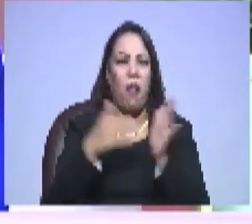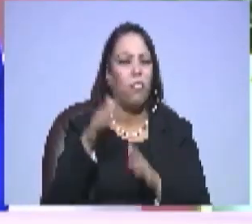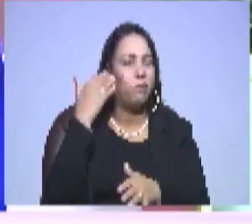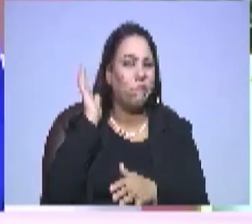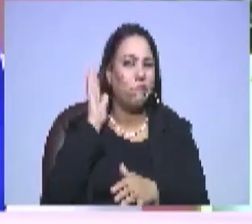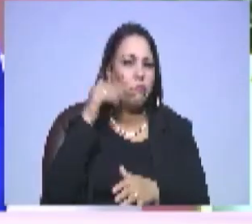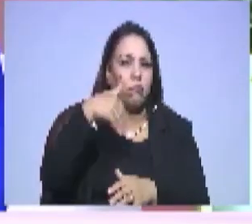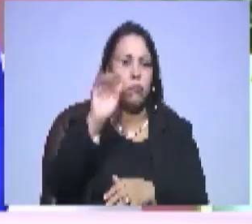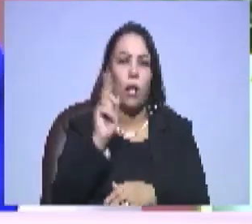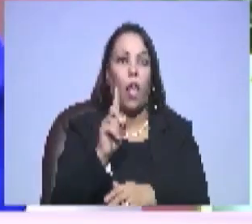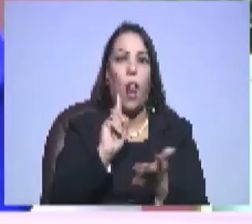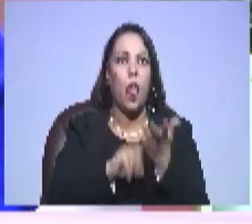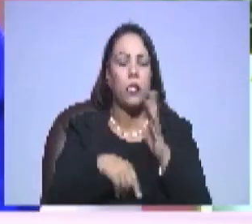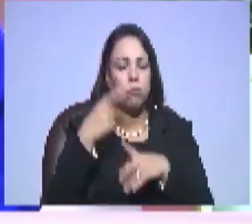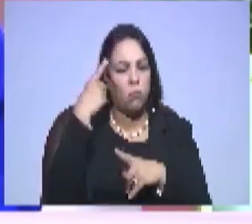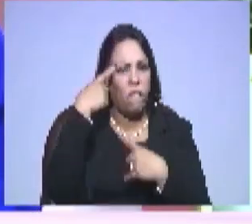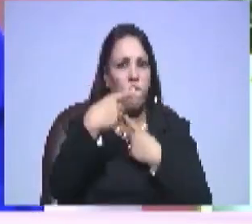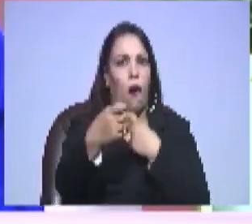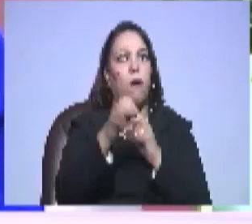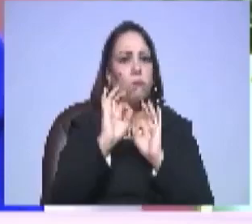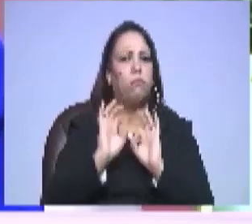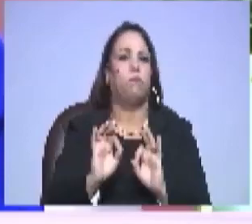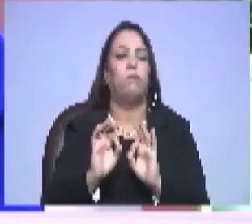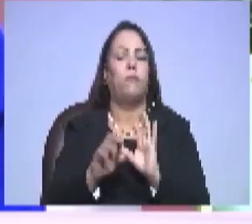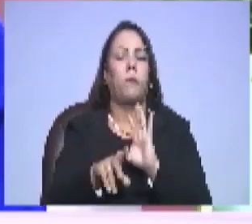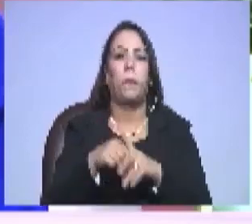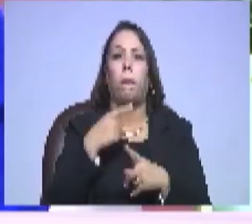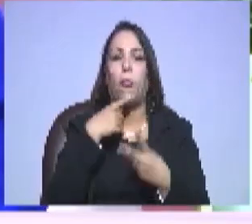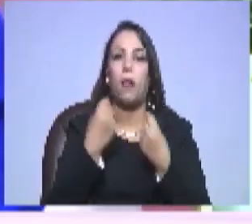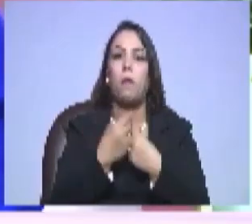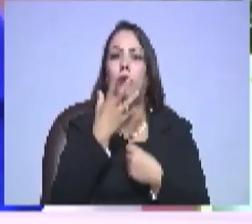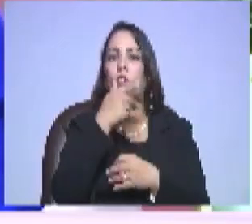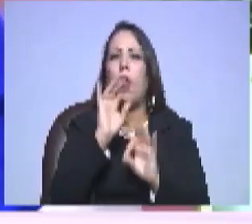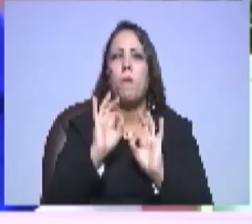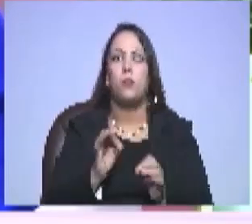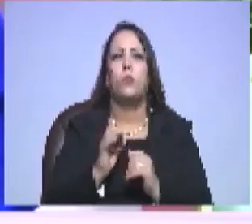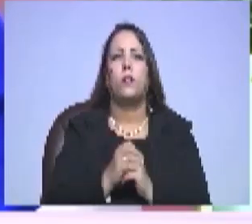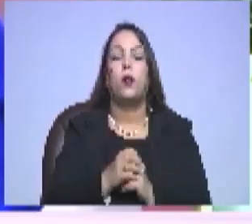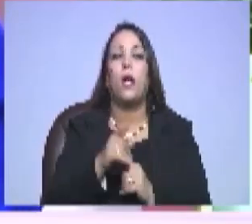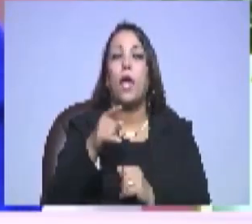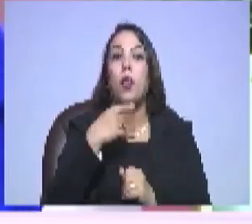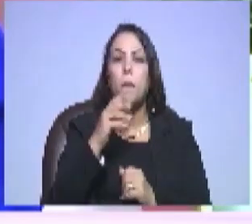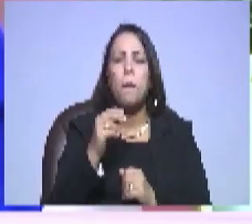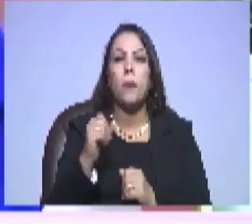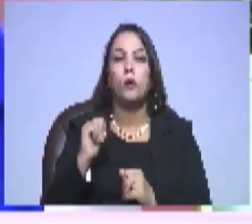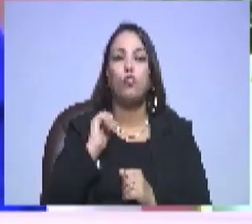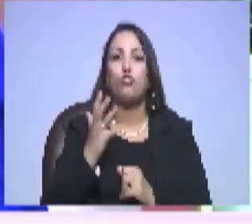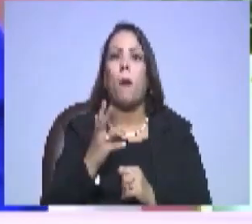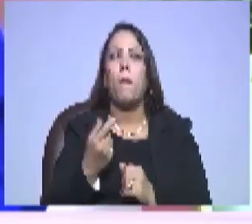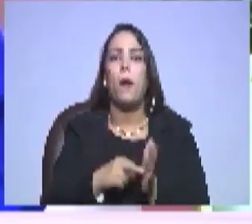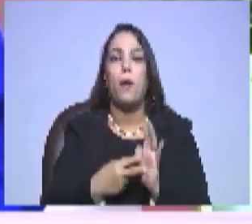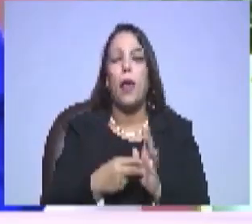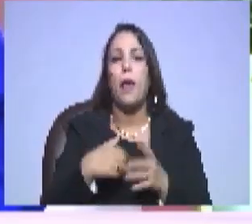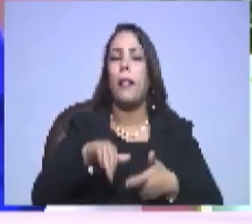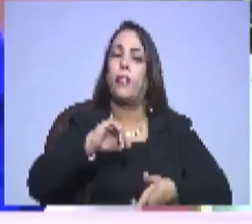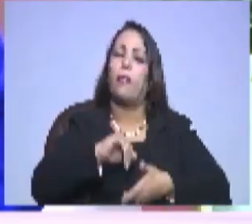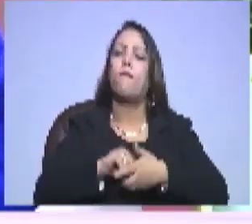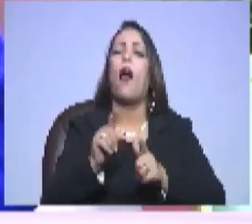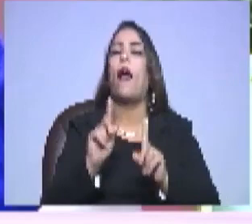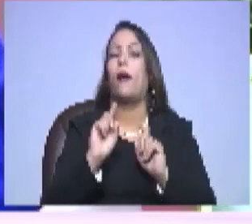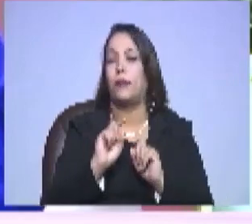سامعك هو اصلا مش سامعك فليه طريقه توجيه معينه وليه اسلوب توجيه معين فالمراهق تعملي مععي تعملي معاه